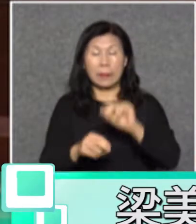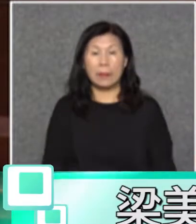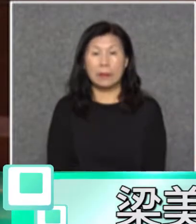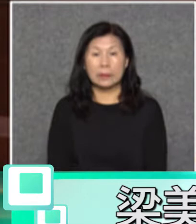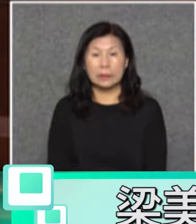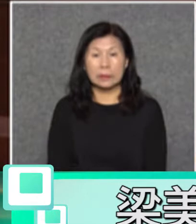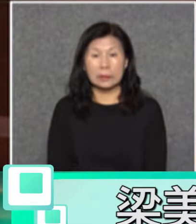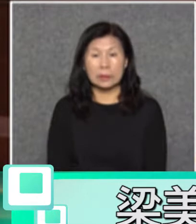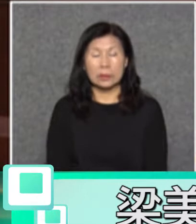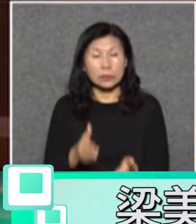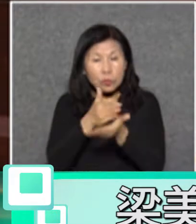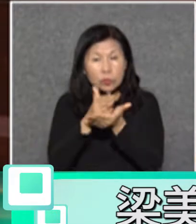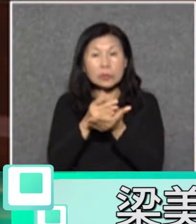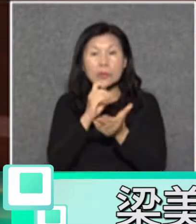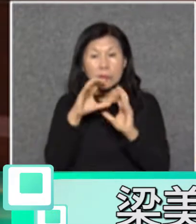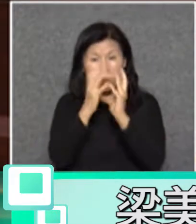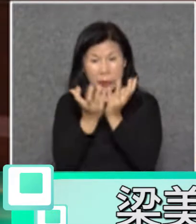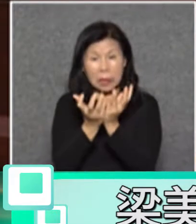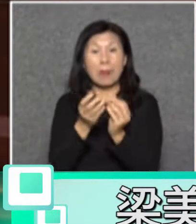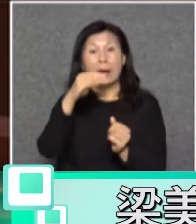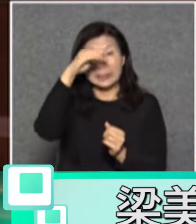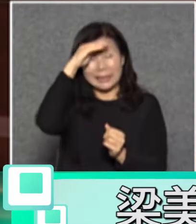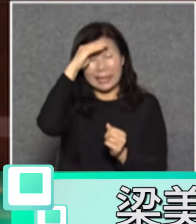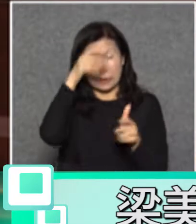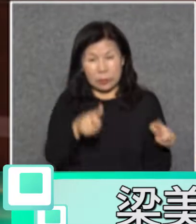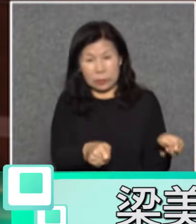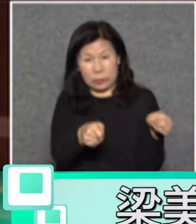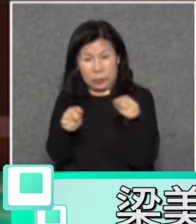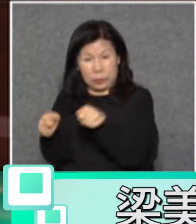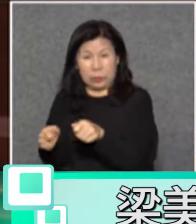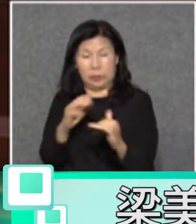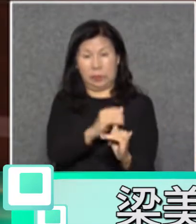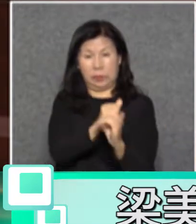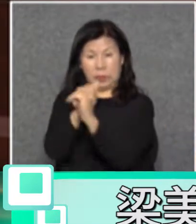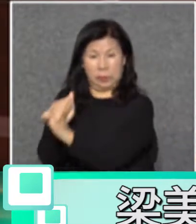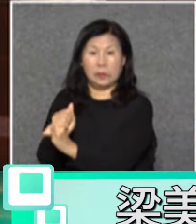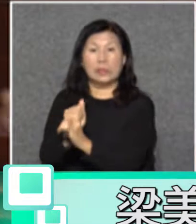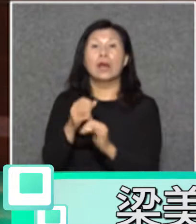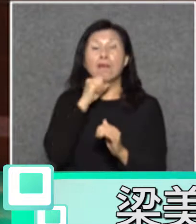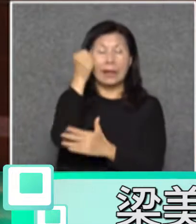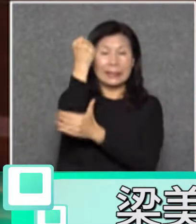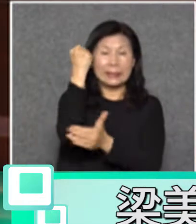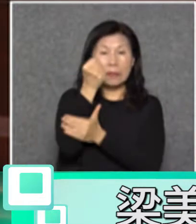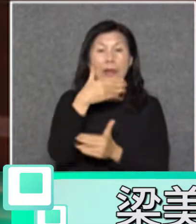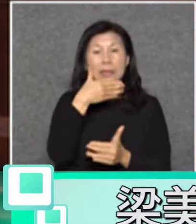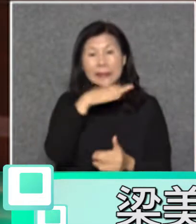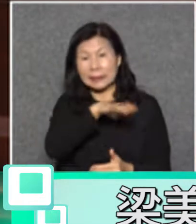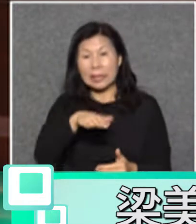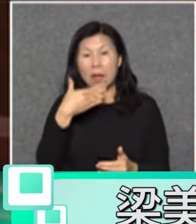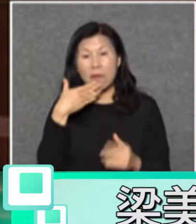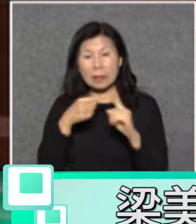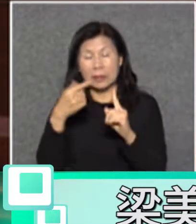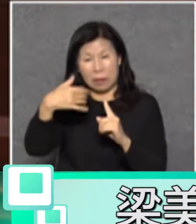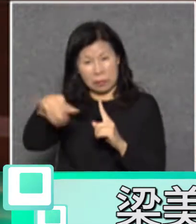時呢就是試過有一批的警隊是抬那些示威的小朋友啊，或者是年輕人去回